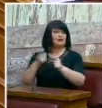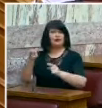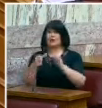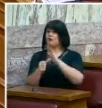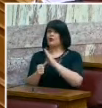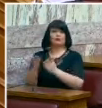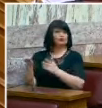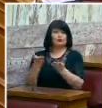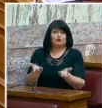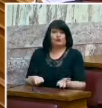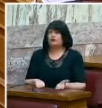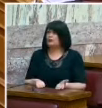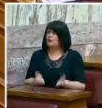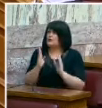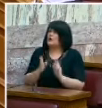κάτω.